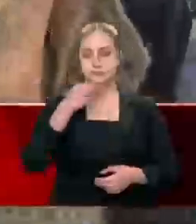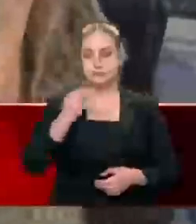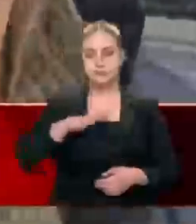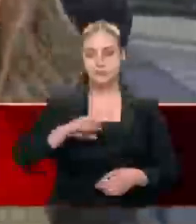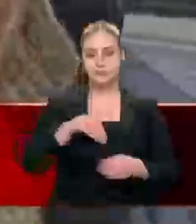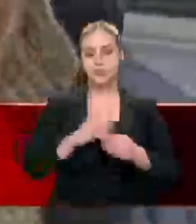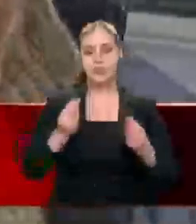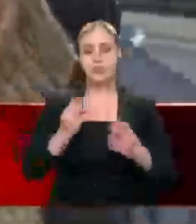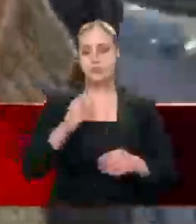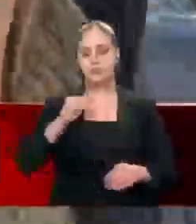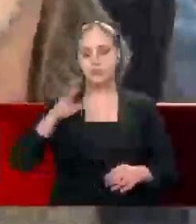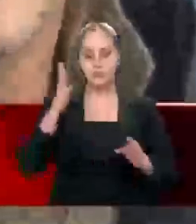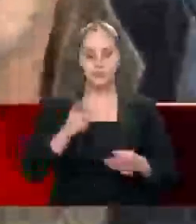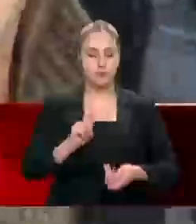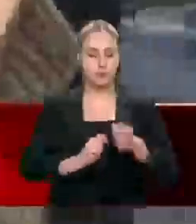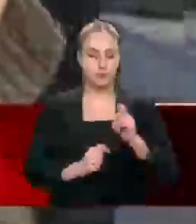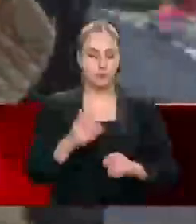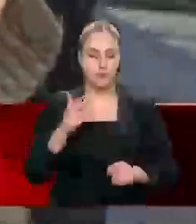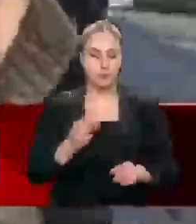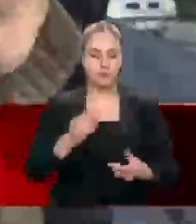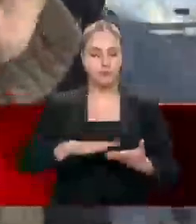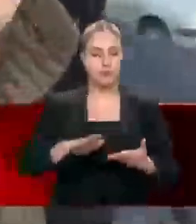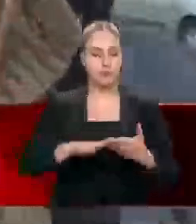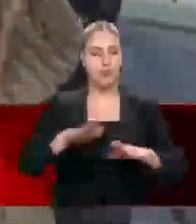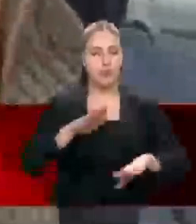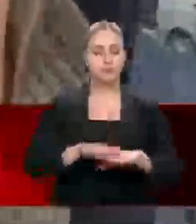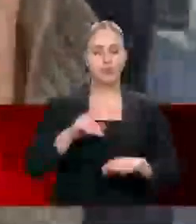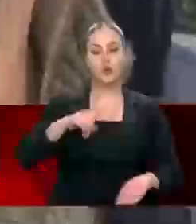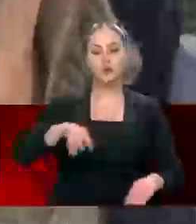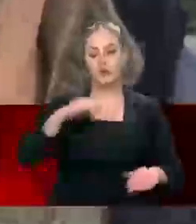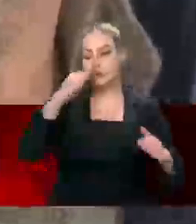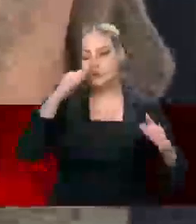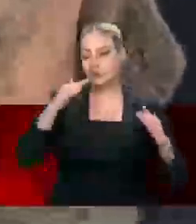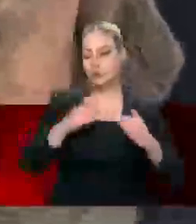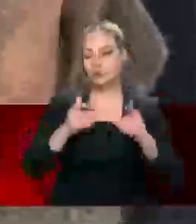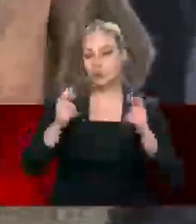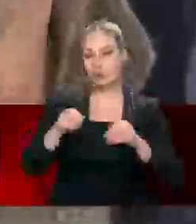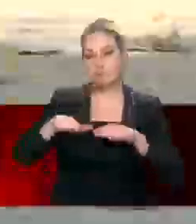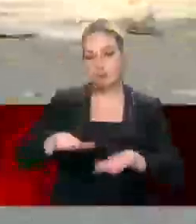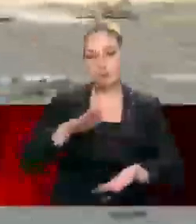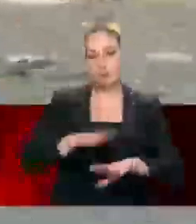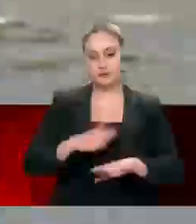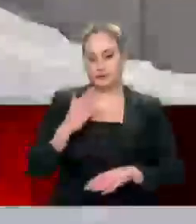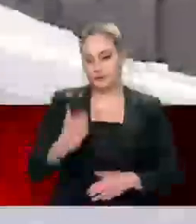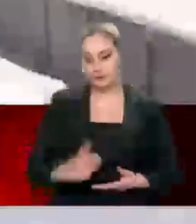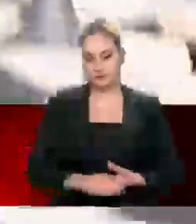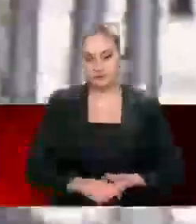rağbetli olmayabilir. Çocuklar çok biniyorlar yani. Onu bir düzenlesinler. Onlara uygun bir park yerleri tanzim etsinler.